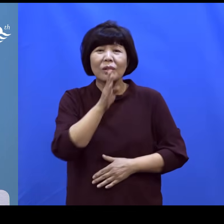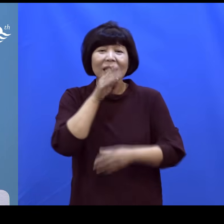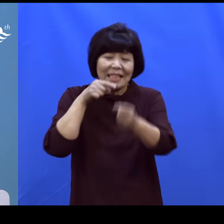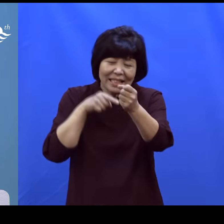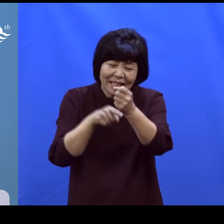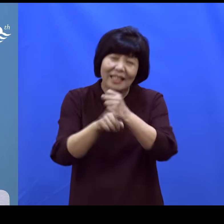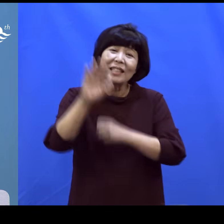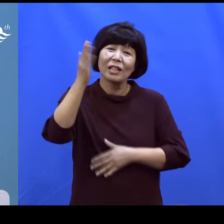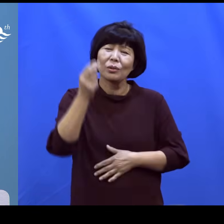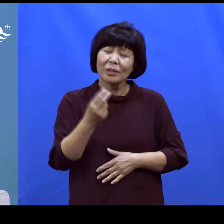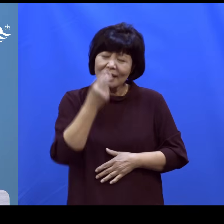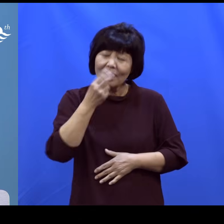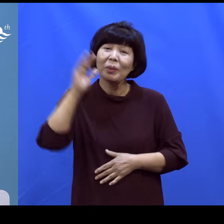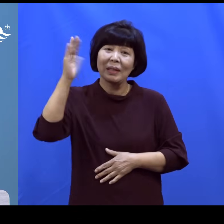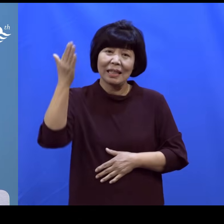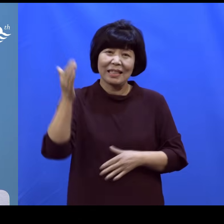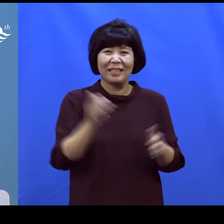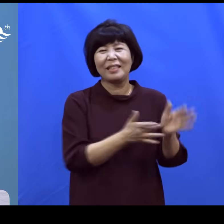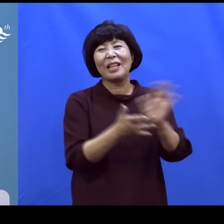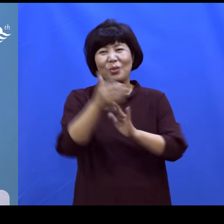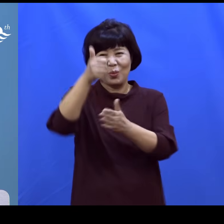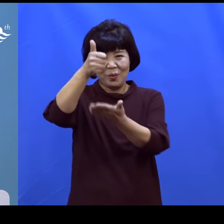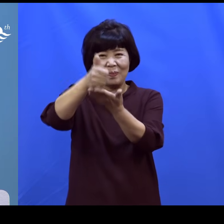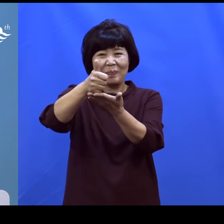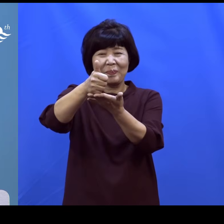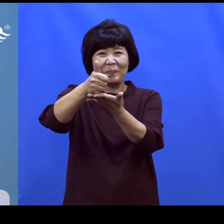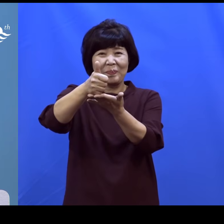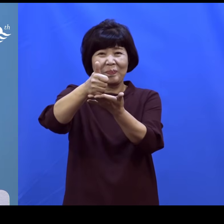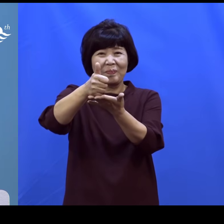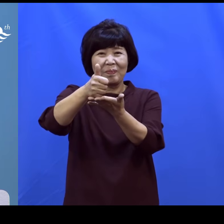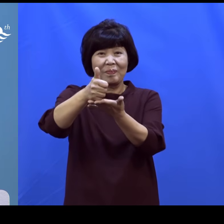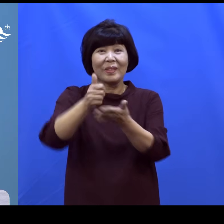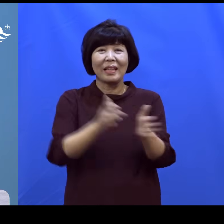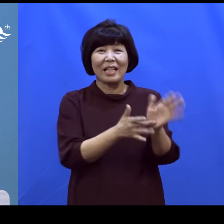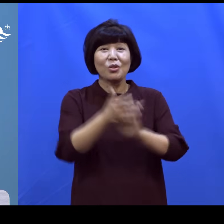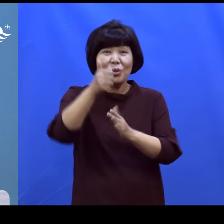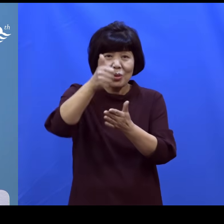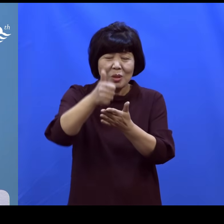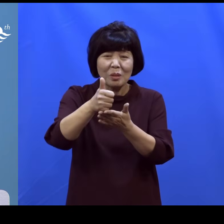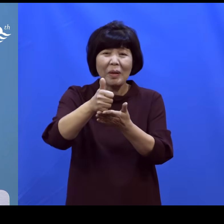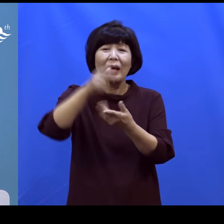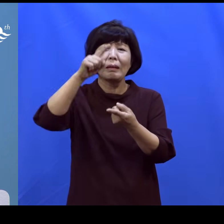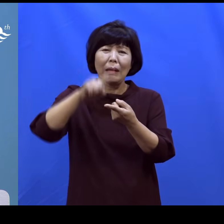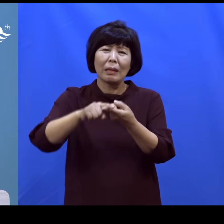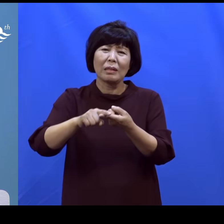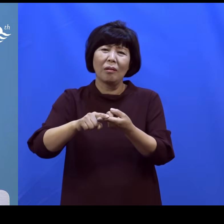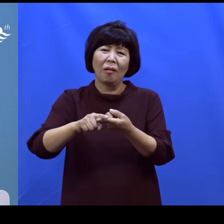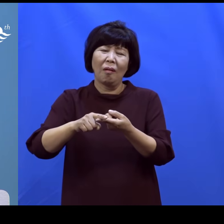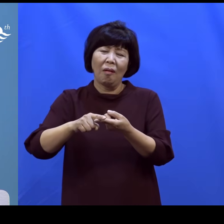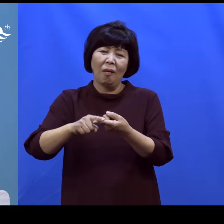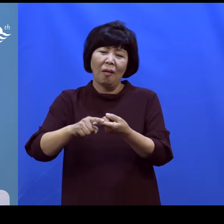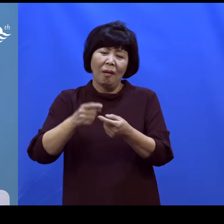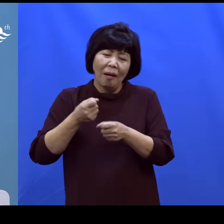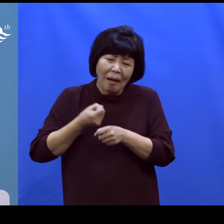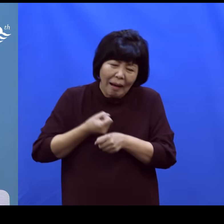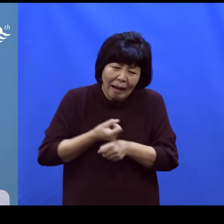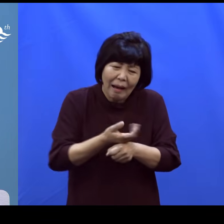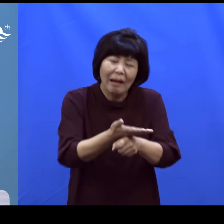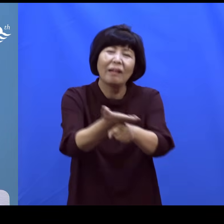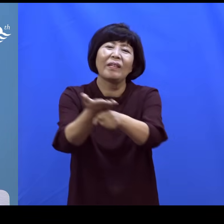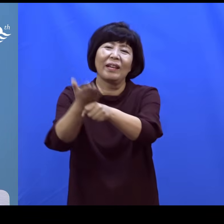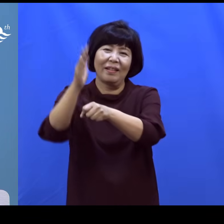부활이요 생명이라고 하셨던 그 주님, 그 주님을 알려주어야 합니다. 140년